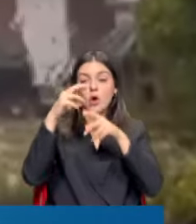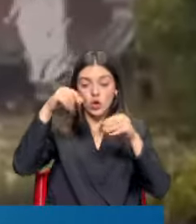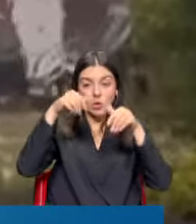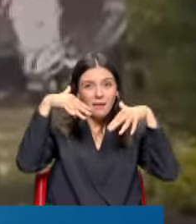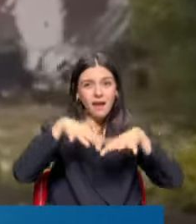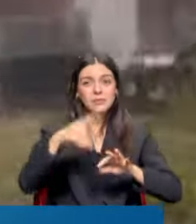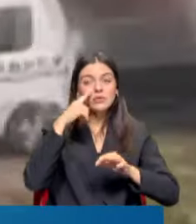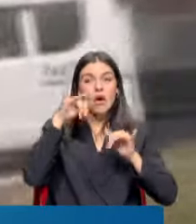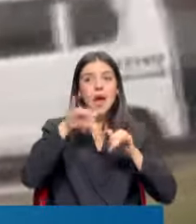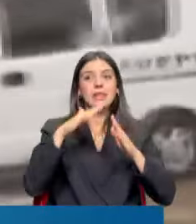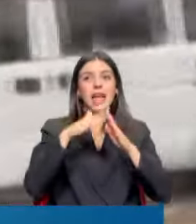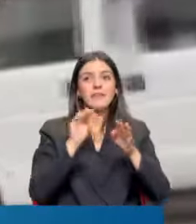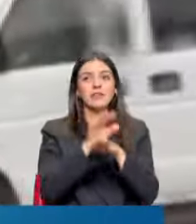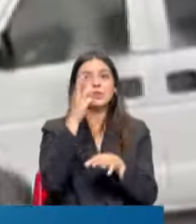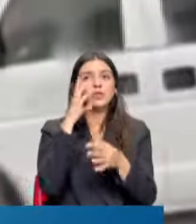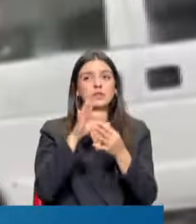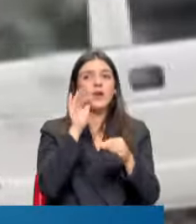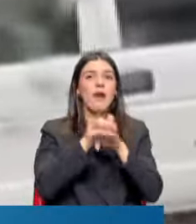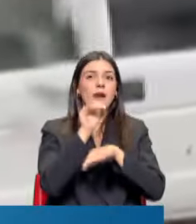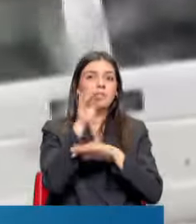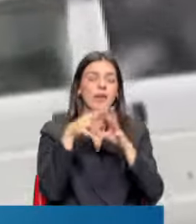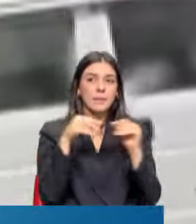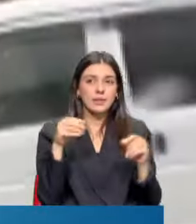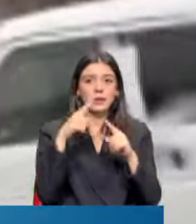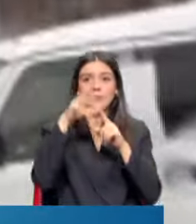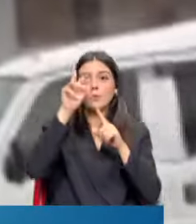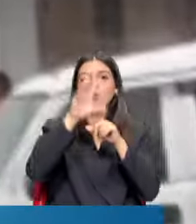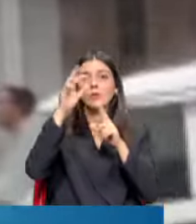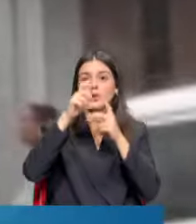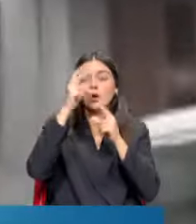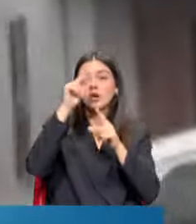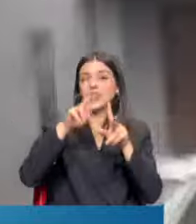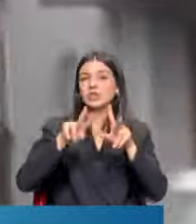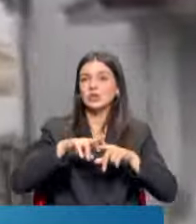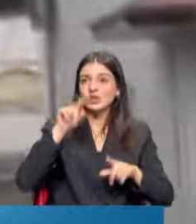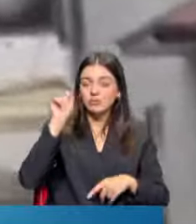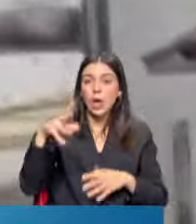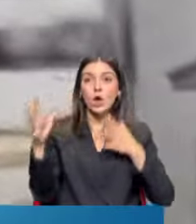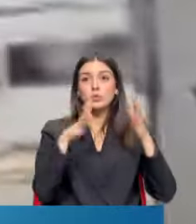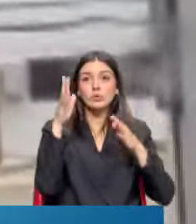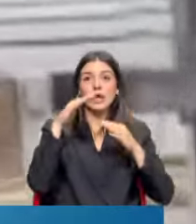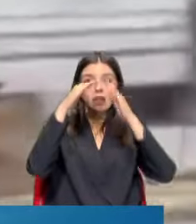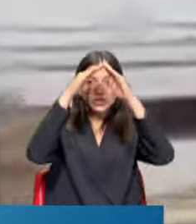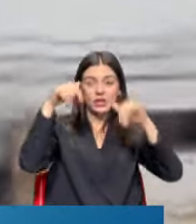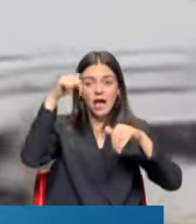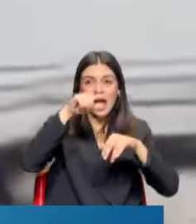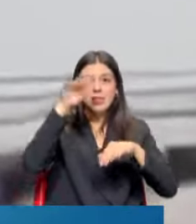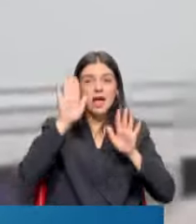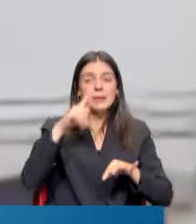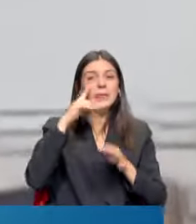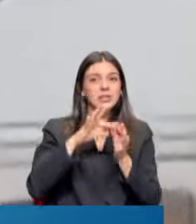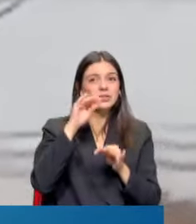aynı evde yaşayan 3 kişi hayatını kaybetti. Tokushima eyaletinde ise rüzgar nedeniyle çöken çatının altında kalan bir